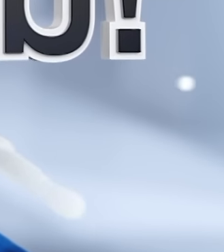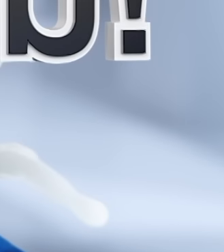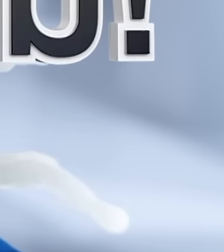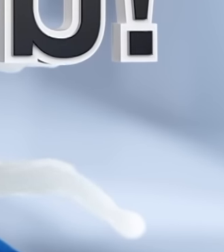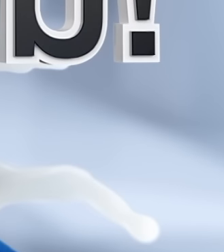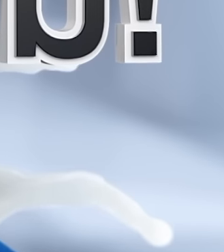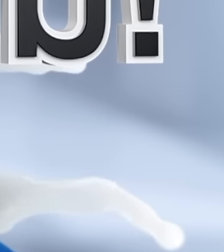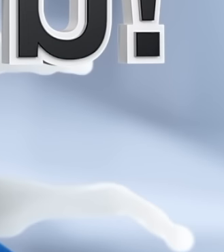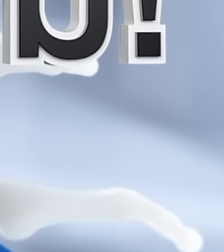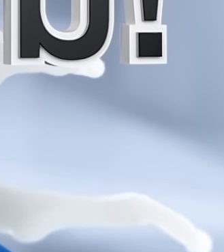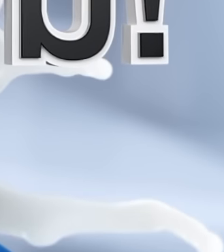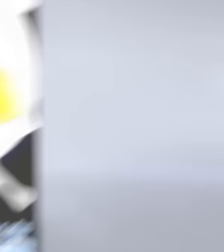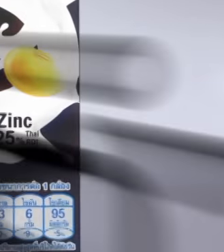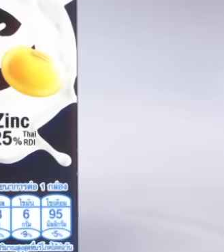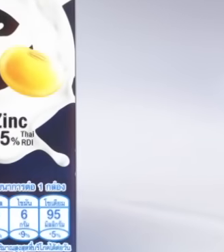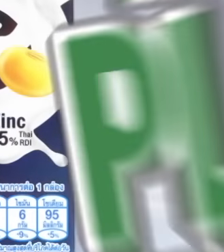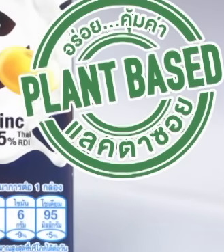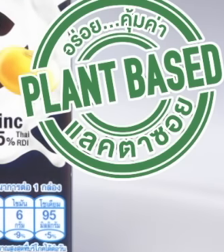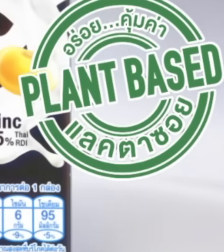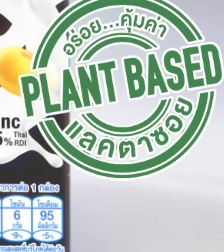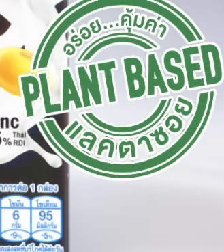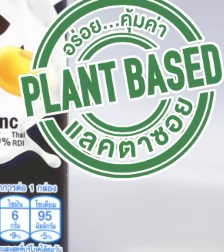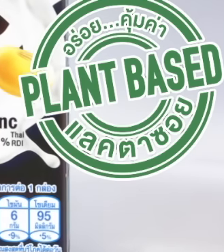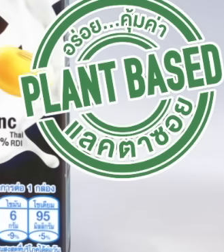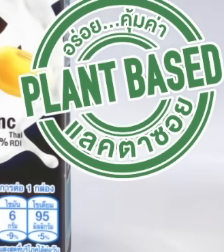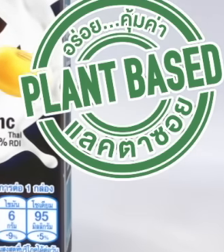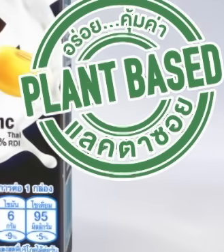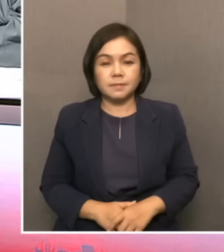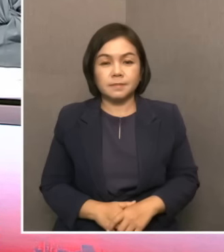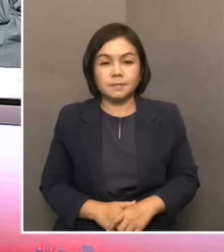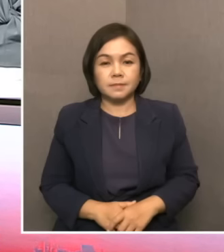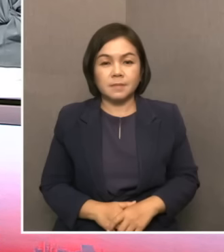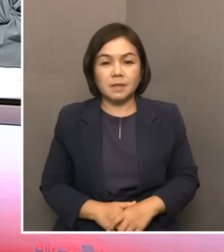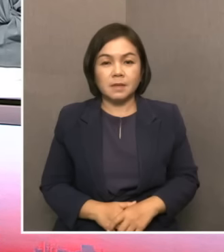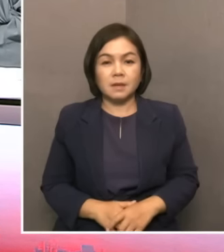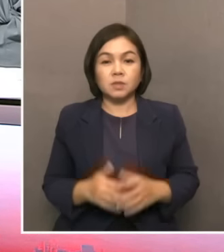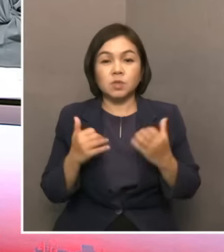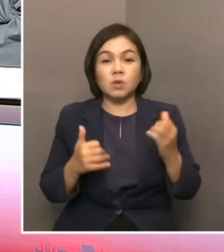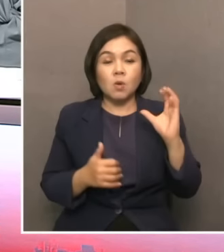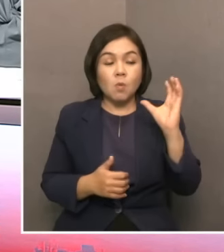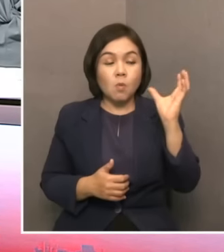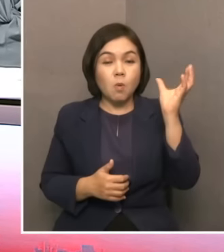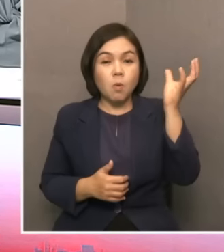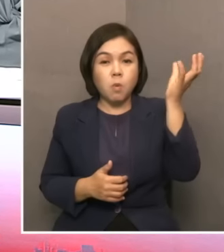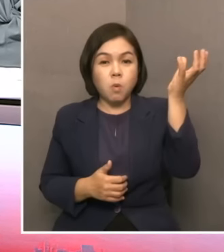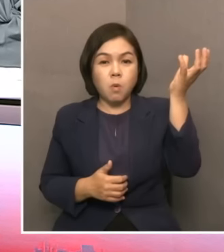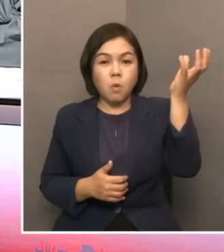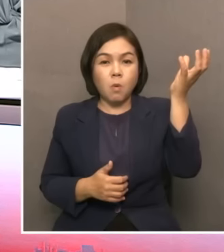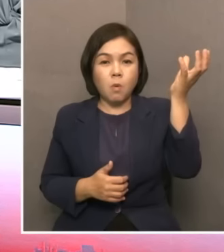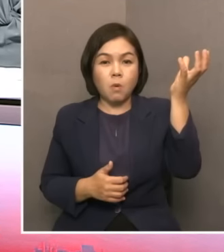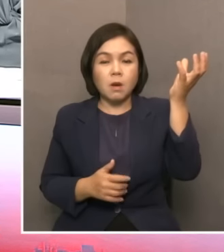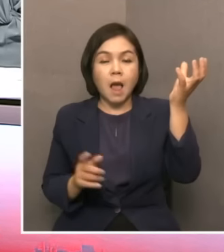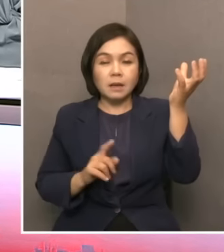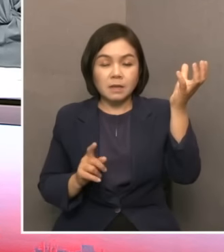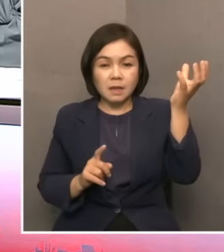แลคตาซอยงาดำเข้มประโยชน์ทุกคำหอมงาดำอร่อยมาก ตอนนี้นะคะโลกของเราก็ใกล้ได้เปลี่ยนนะคะจากเรื่อง